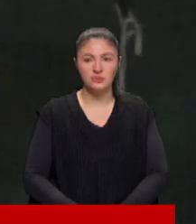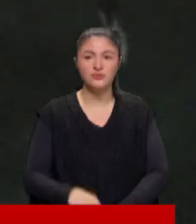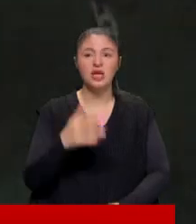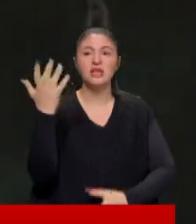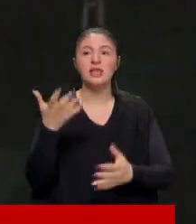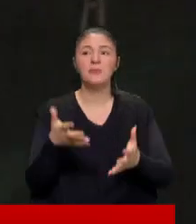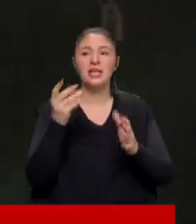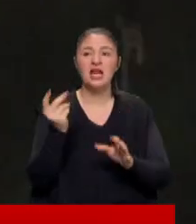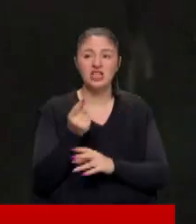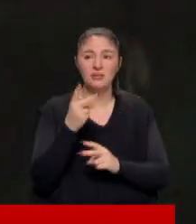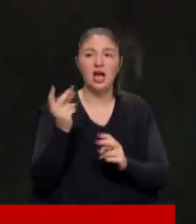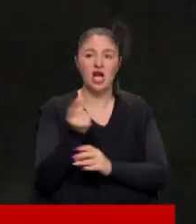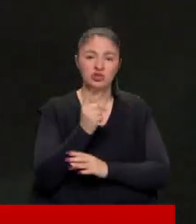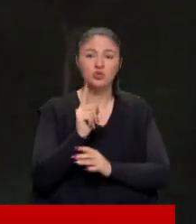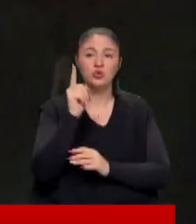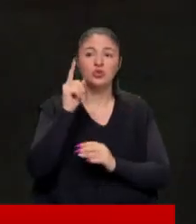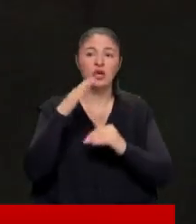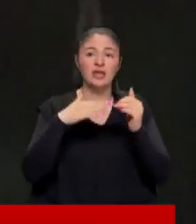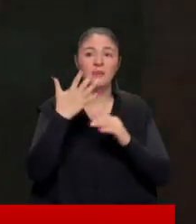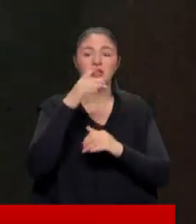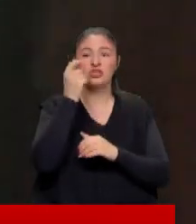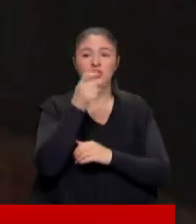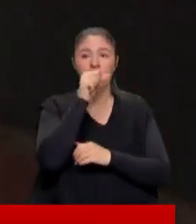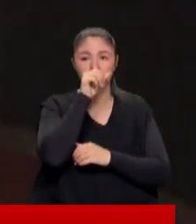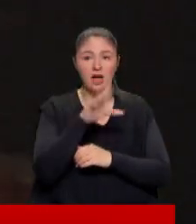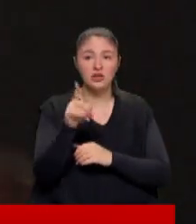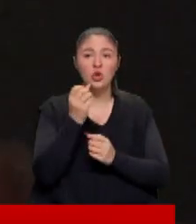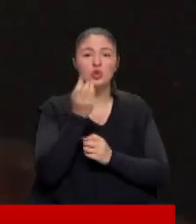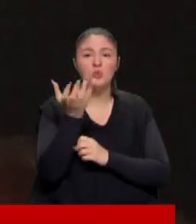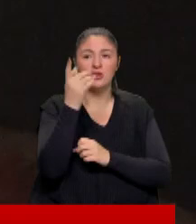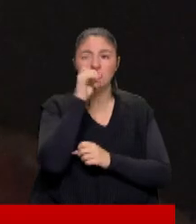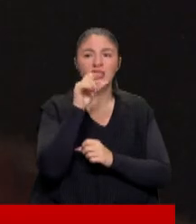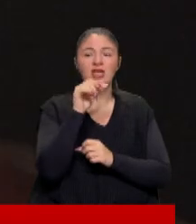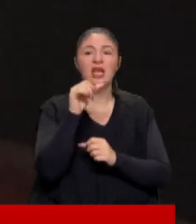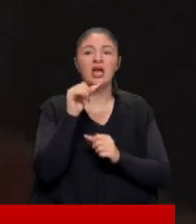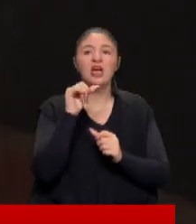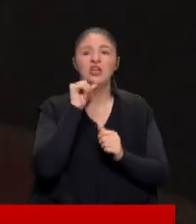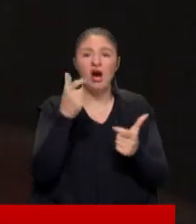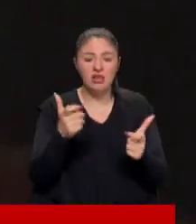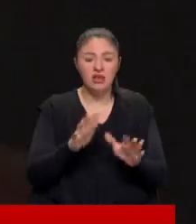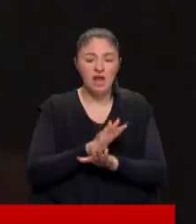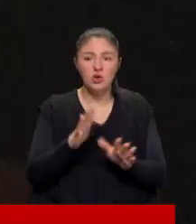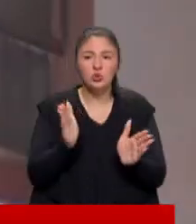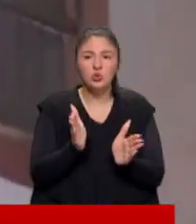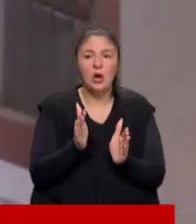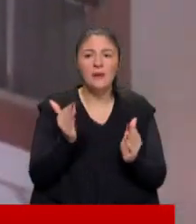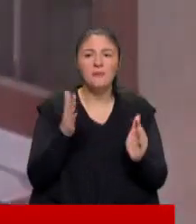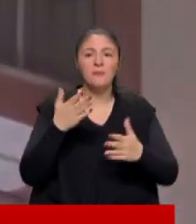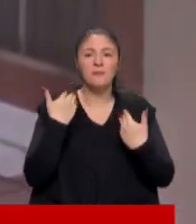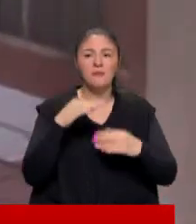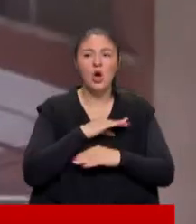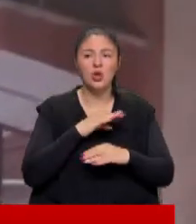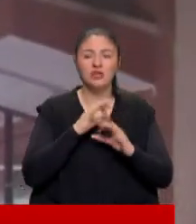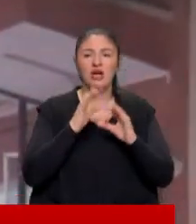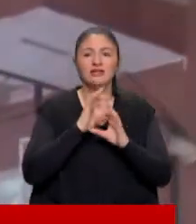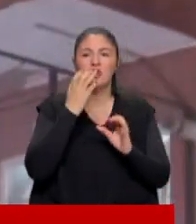Yanan binadan kaçabilen kaçtı, üst katta 5 kişi mahsur kaldı. Duman yüzünden hiç alanları kalmamıştı. Küçücük balkonda